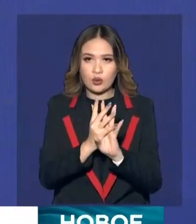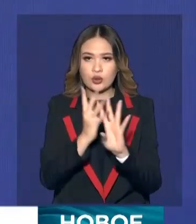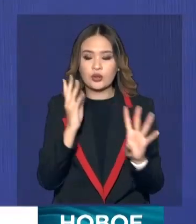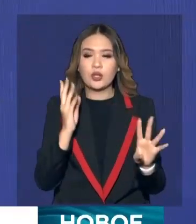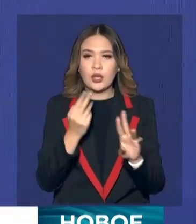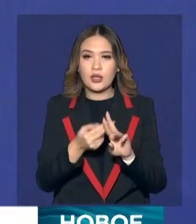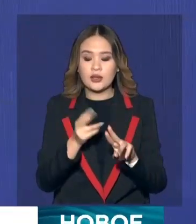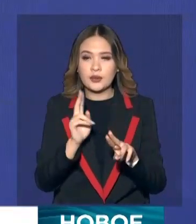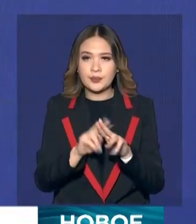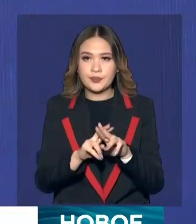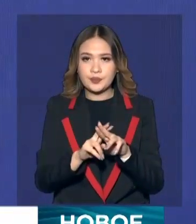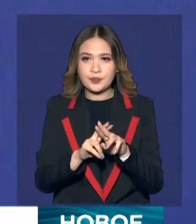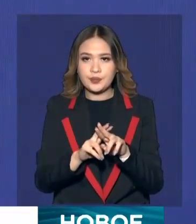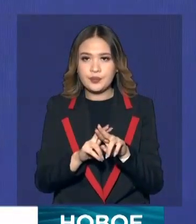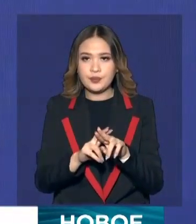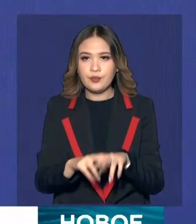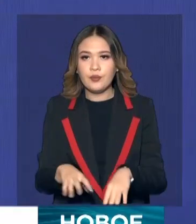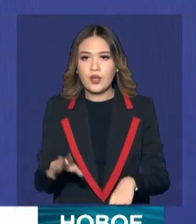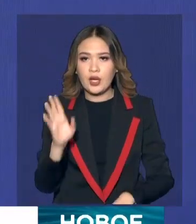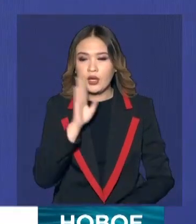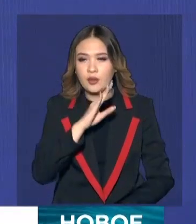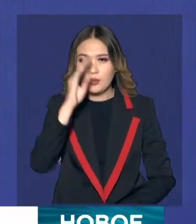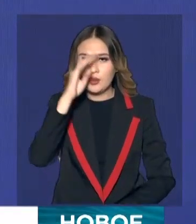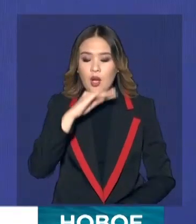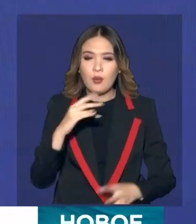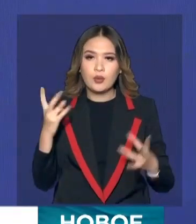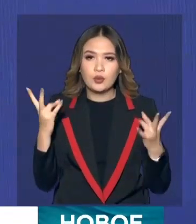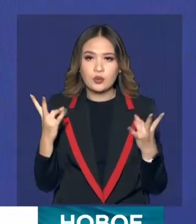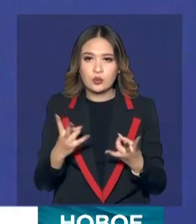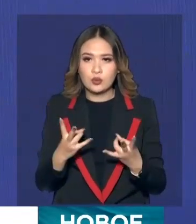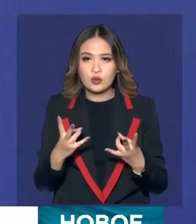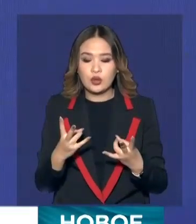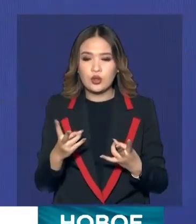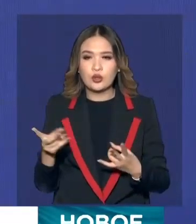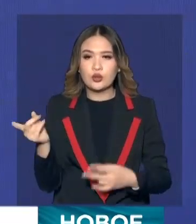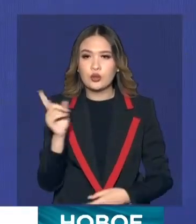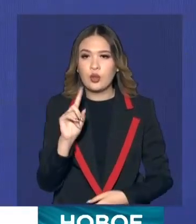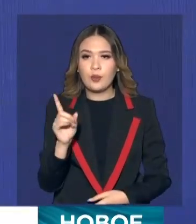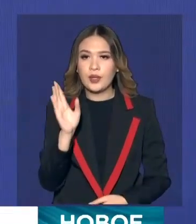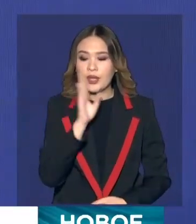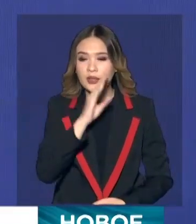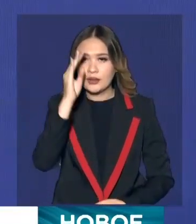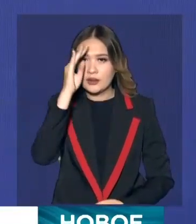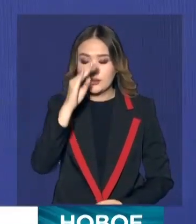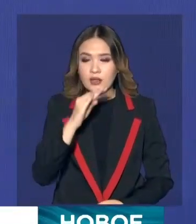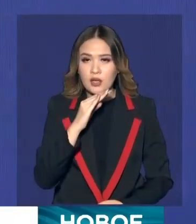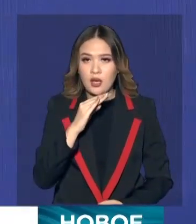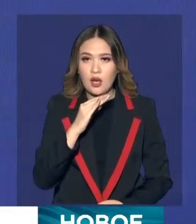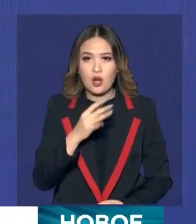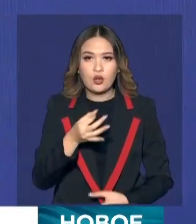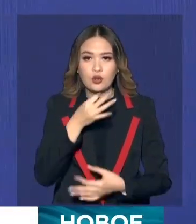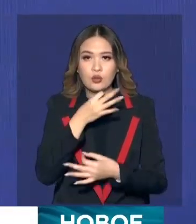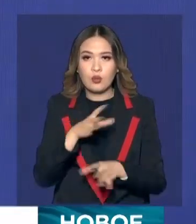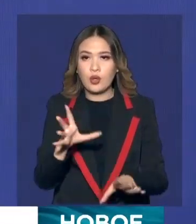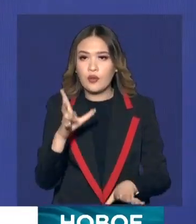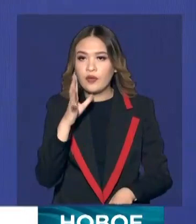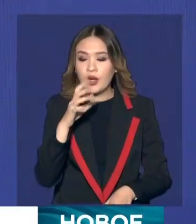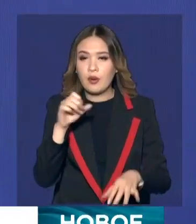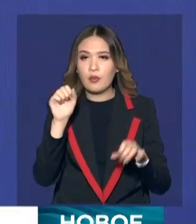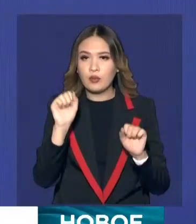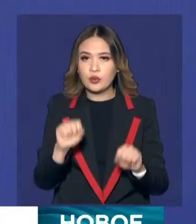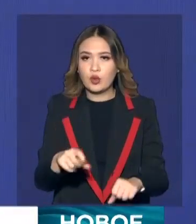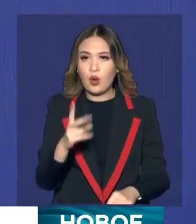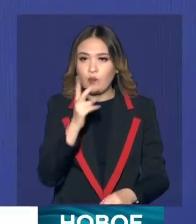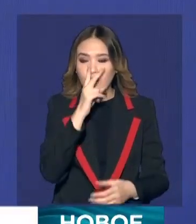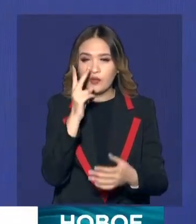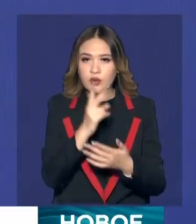для удовлетворения родительских потребностей, чтобы родители в любое время могли, значит,